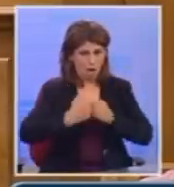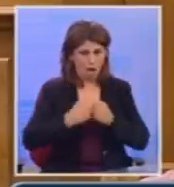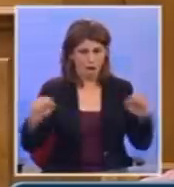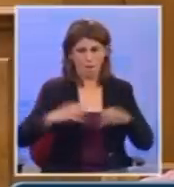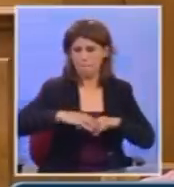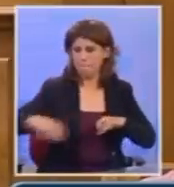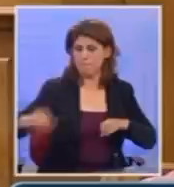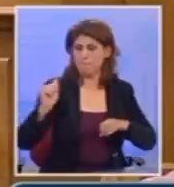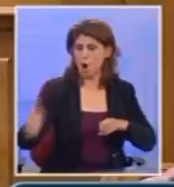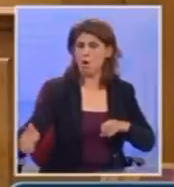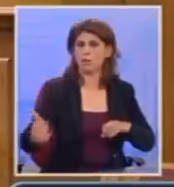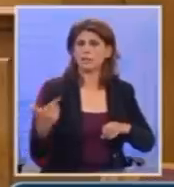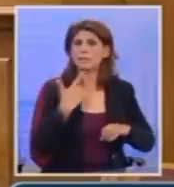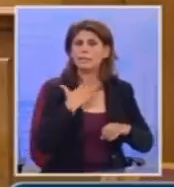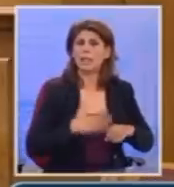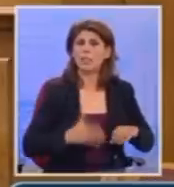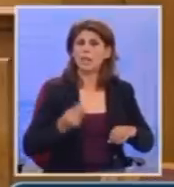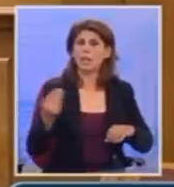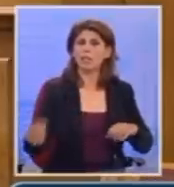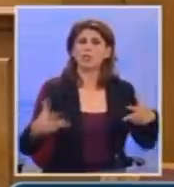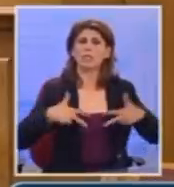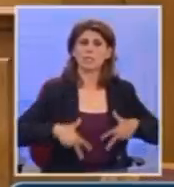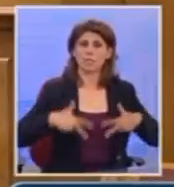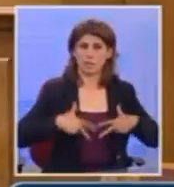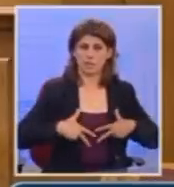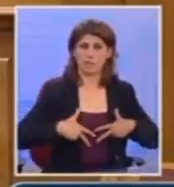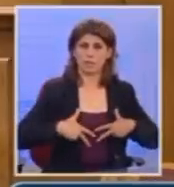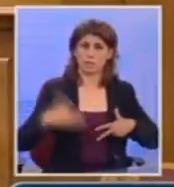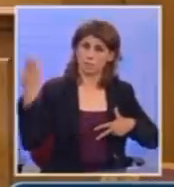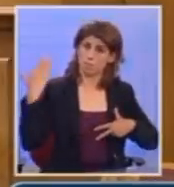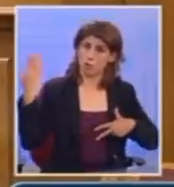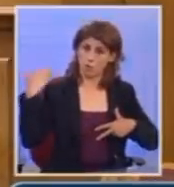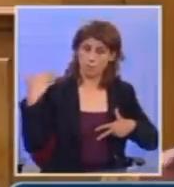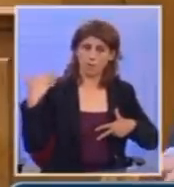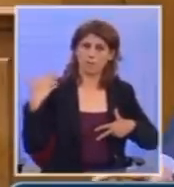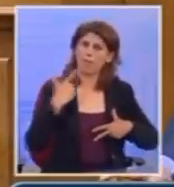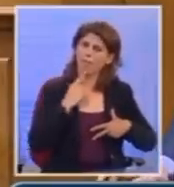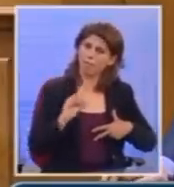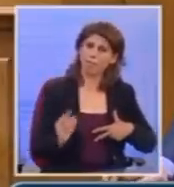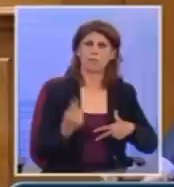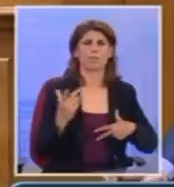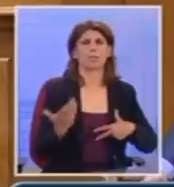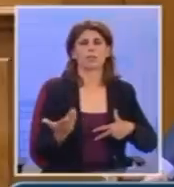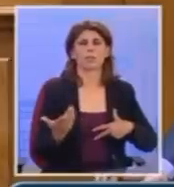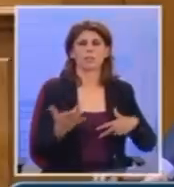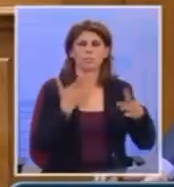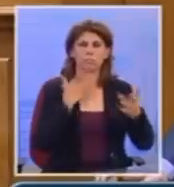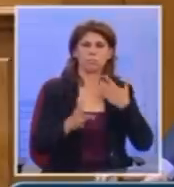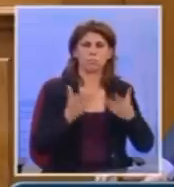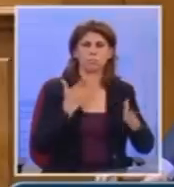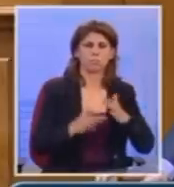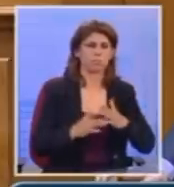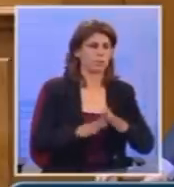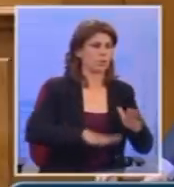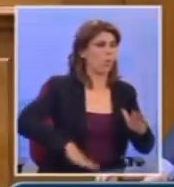να δώσει στις κυβερνήσεις τις προηγούμενες την ευκαιρία να εγκαταλείψουν σιγά σιγά το υπόλοιπο